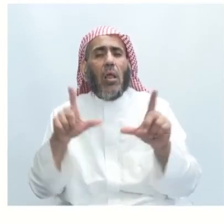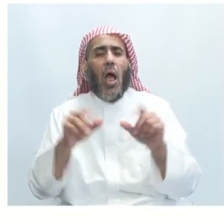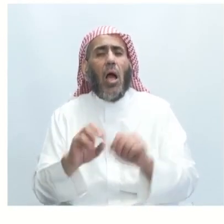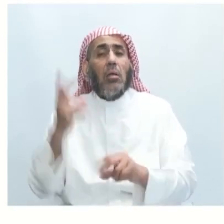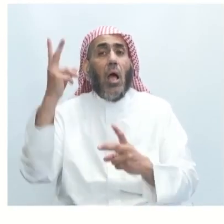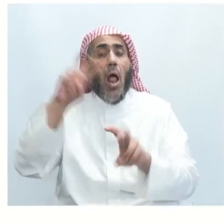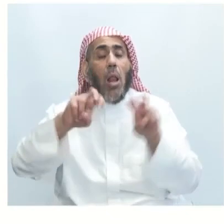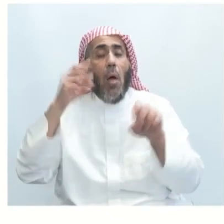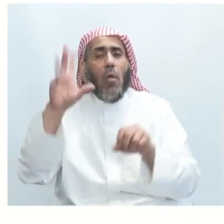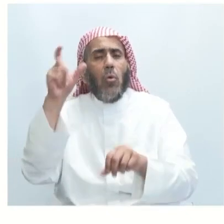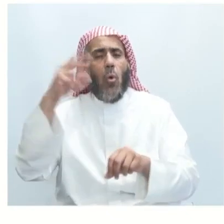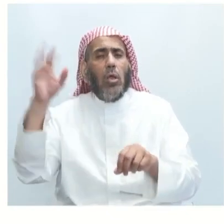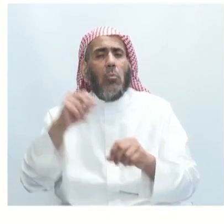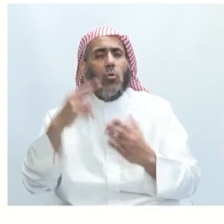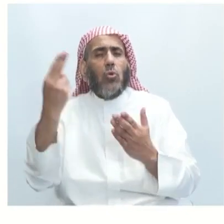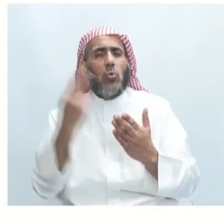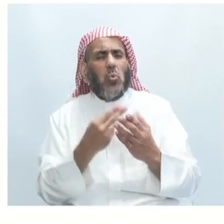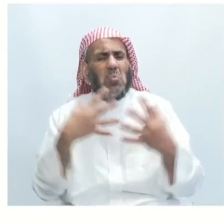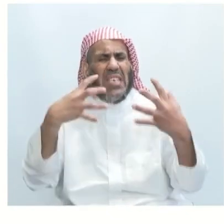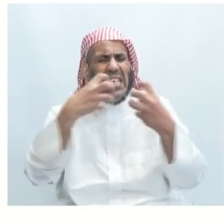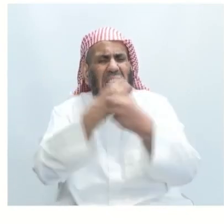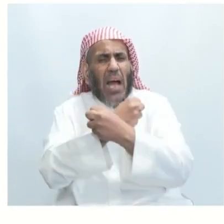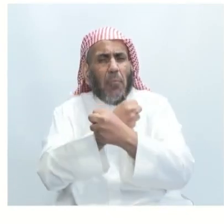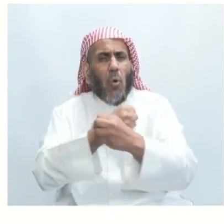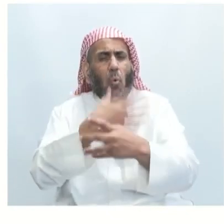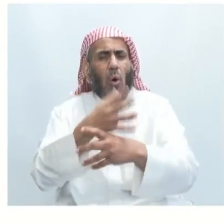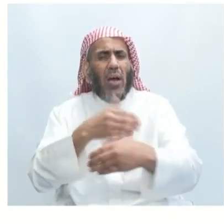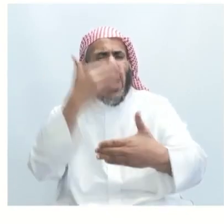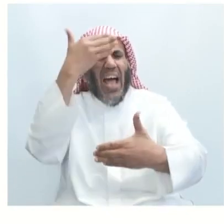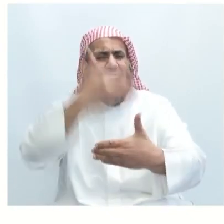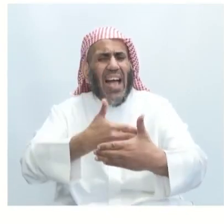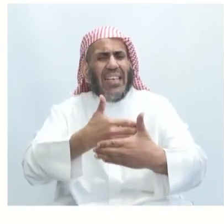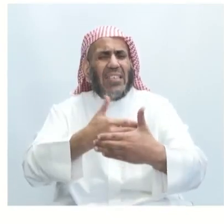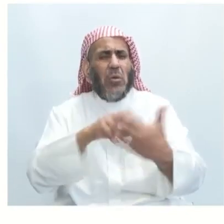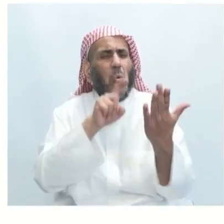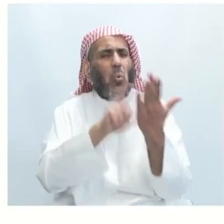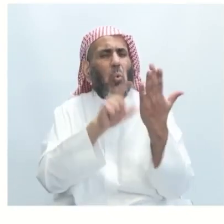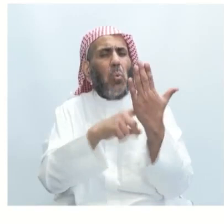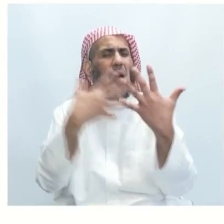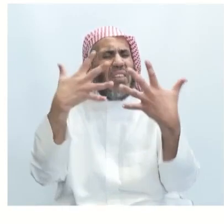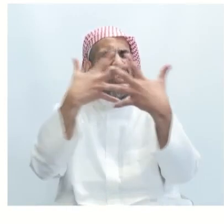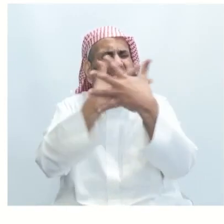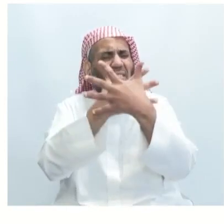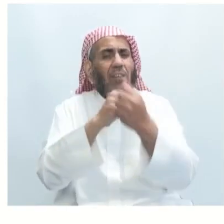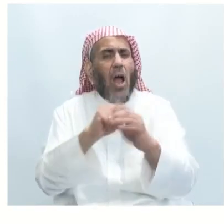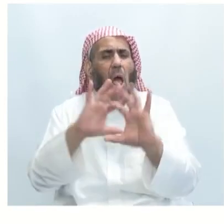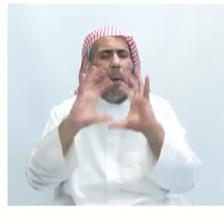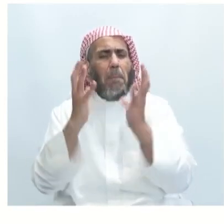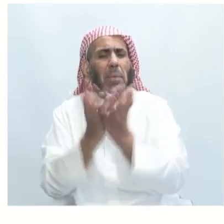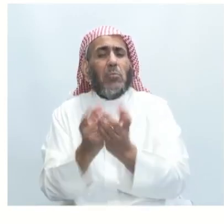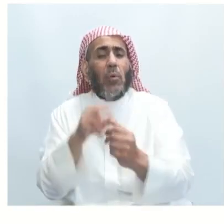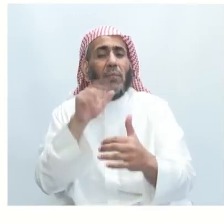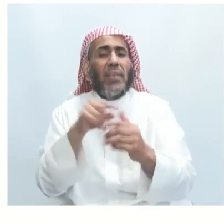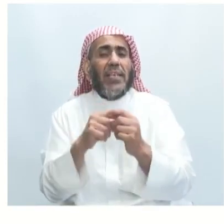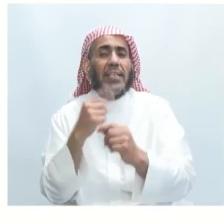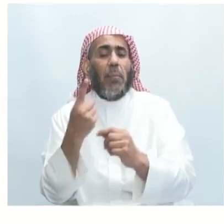الباحثين عدد من الرسوم الغامضه وراء حاجز من الزجاج غير الشفاف على مجموعتين في